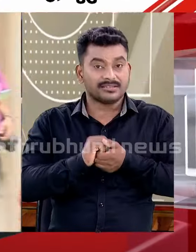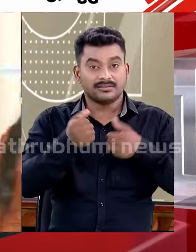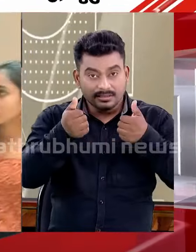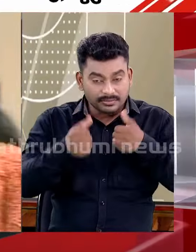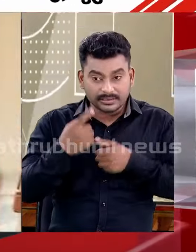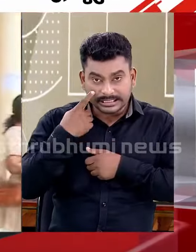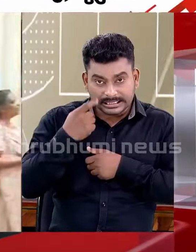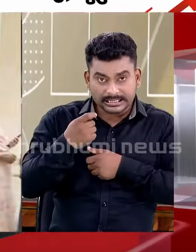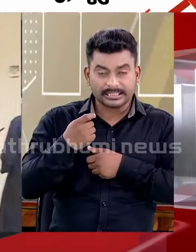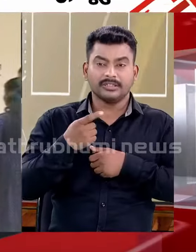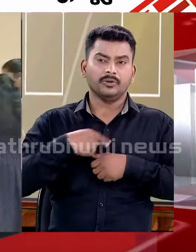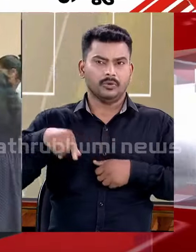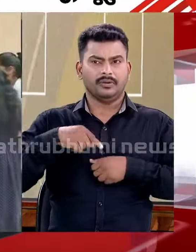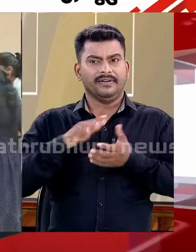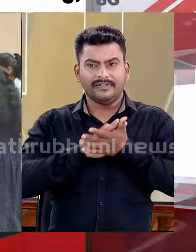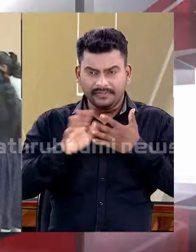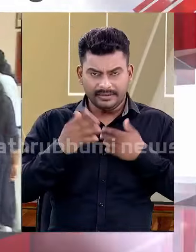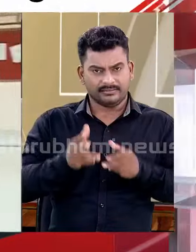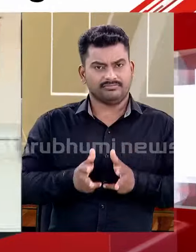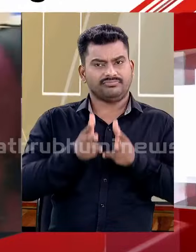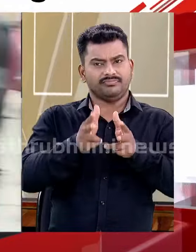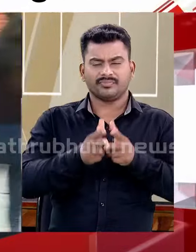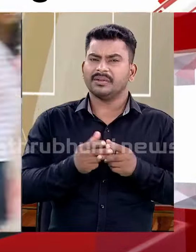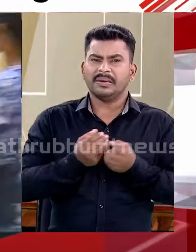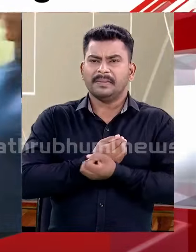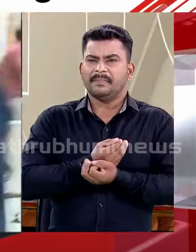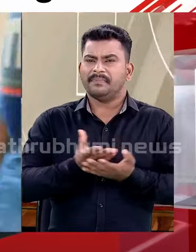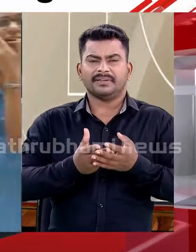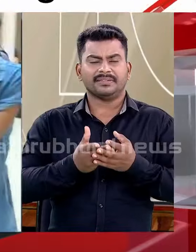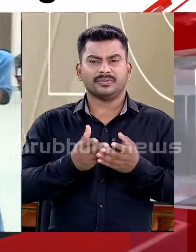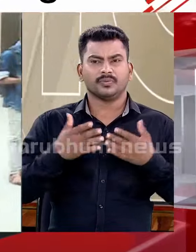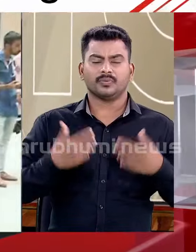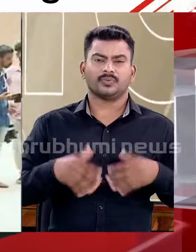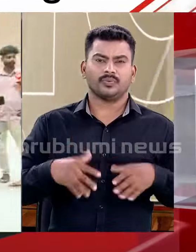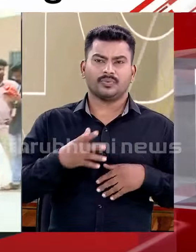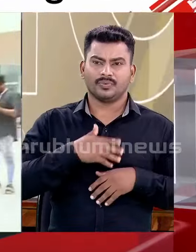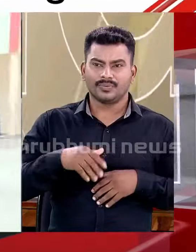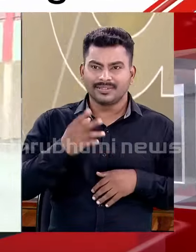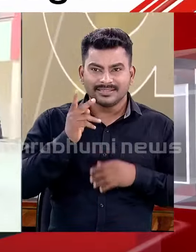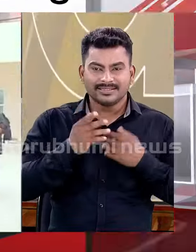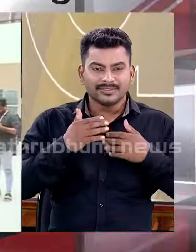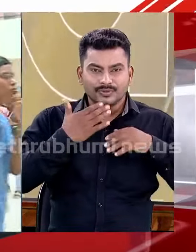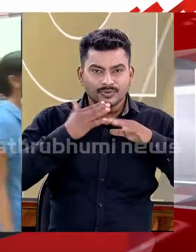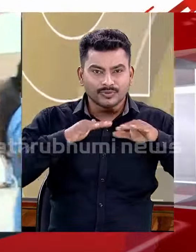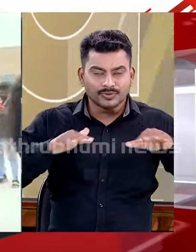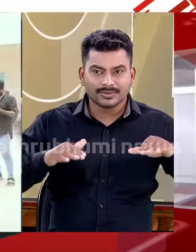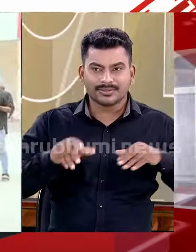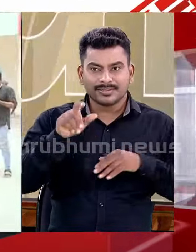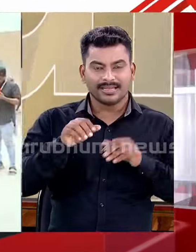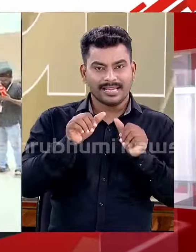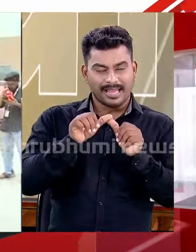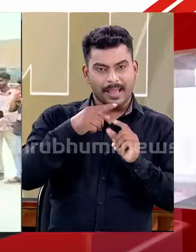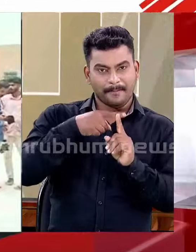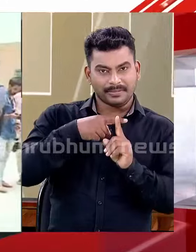ഒരുമിച്ചാണ് നോക്കുന്നത്, അതിനുശേഷം കാര്യങ്ങൾ പറയാമെന്ന് പറഞ്ഞവരുണ്ട്. അത്തരത്തിൽ വലിയ സന്തോഷം പങ്കുവെക്കുന്ന ആളുകളുണ്ട്, വലിയ സന്തോഷം. ഫുൾ എ പ്ലസ് കിട്ടിയവരൊക്കെ ഇവിടെ